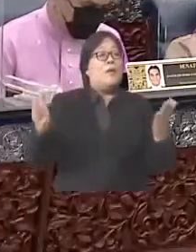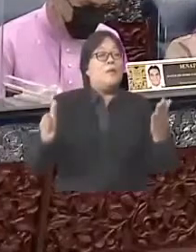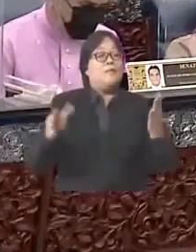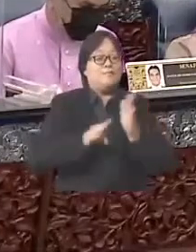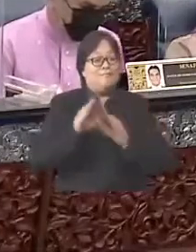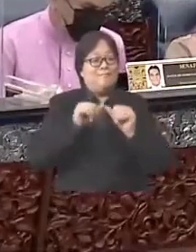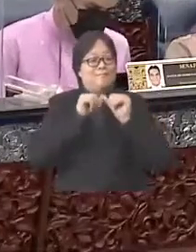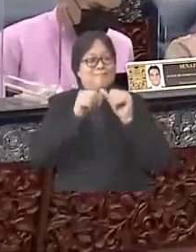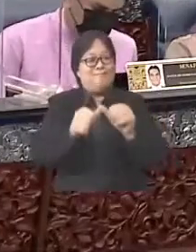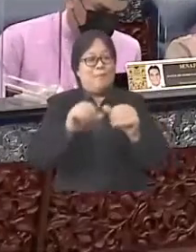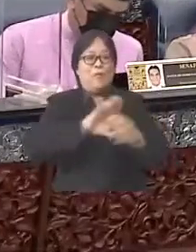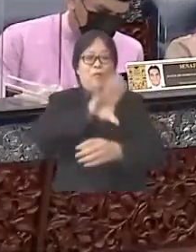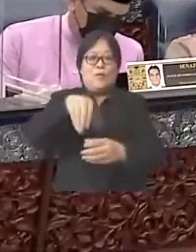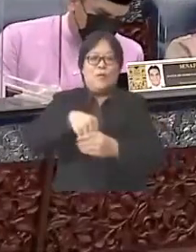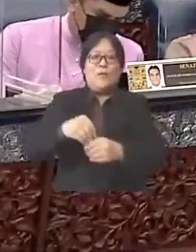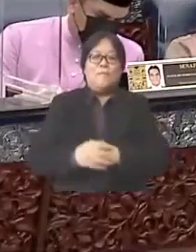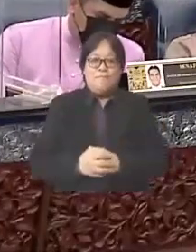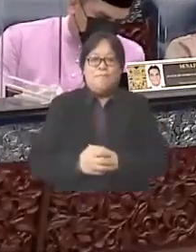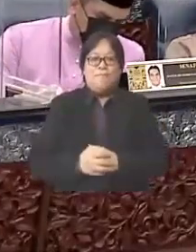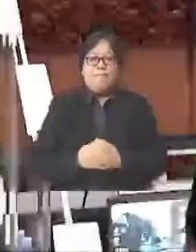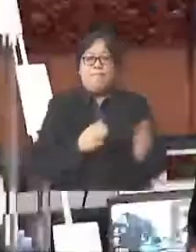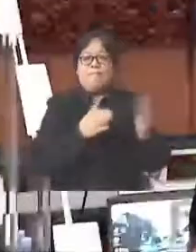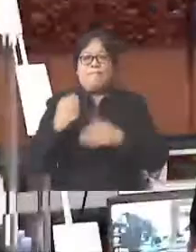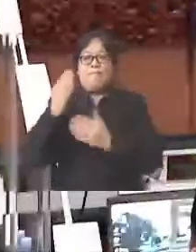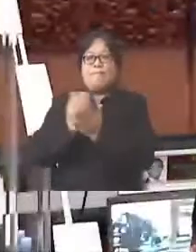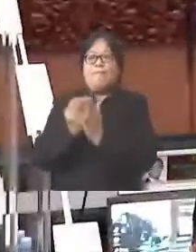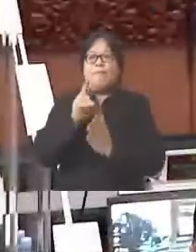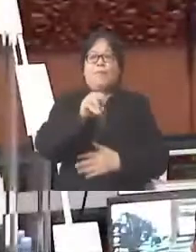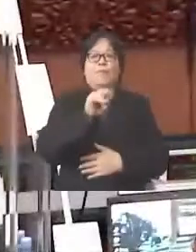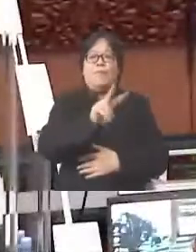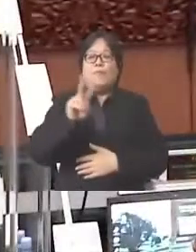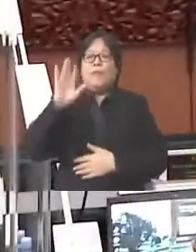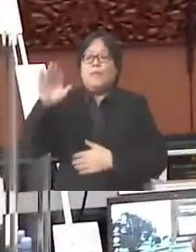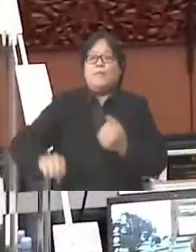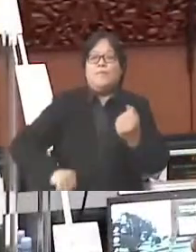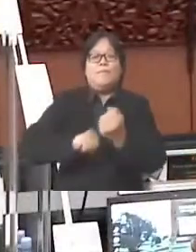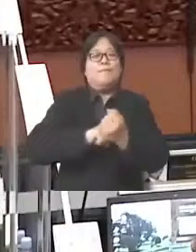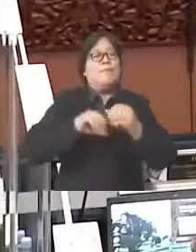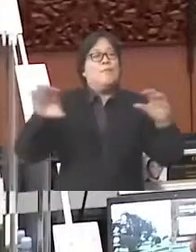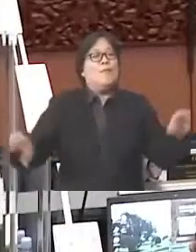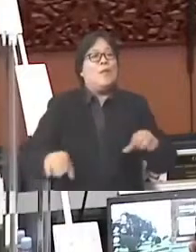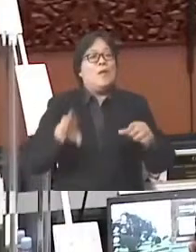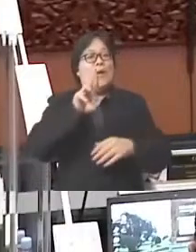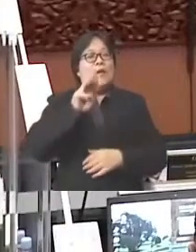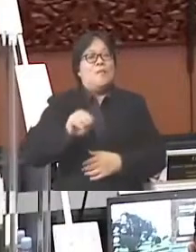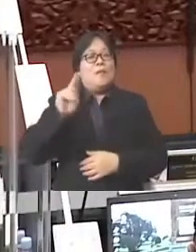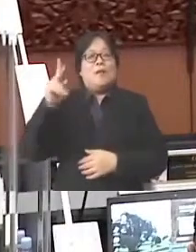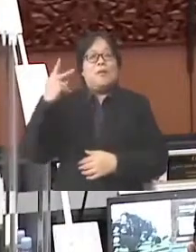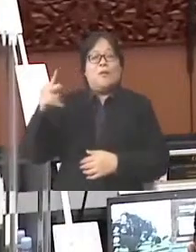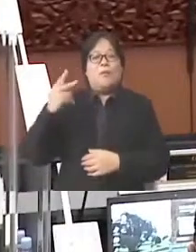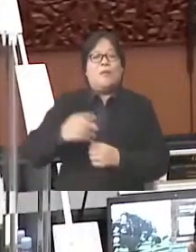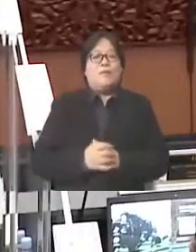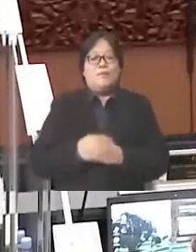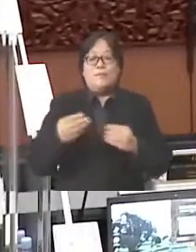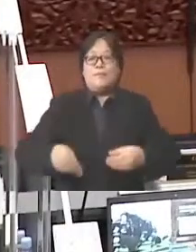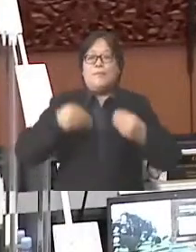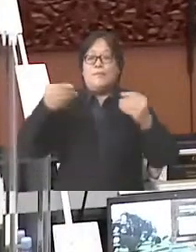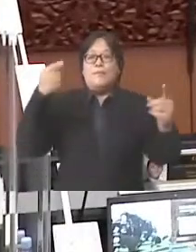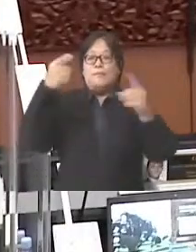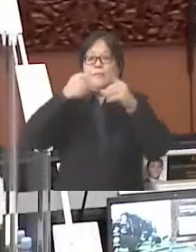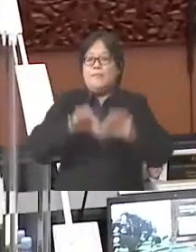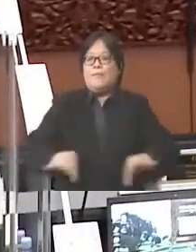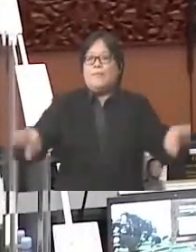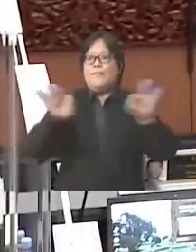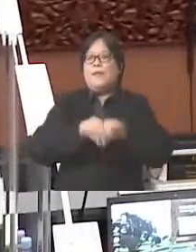supaya pertumbuhan ke Kalimantan dan inklusif Disamping itu banyak 22 akan terus menyokong pelaksanaan rencana Amerika ke-12 yang memberi keutamaan